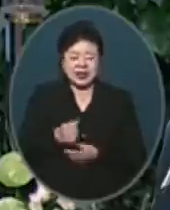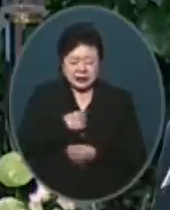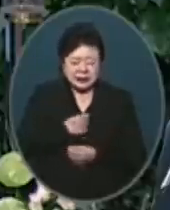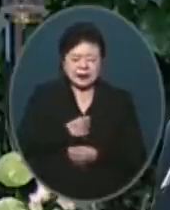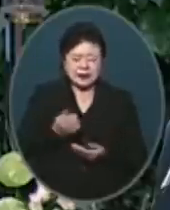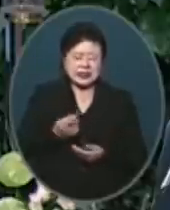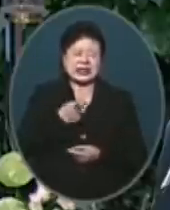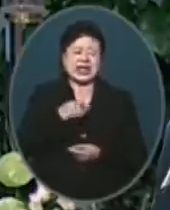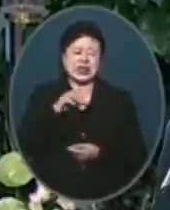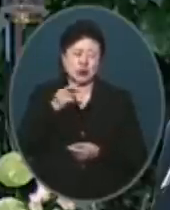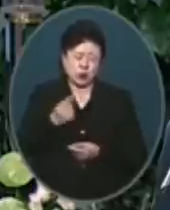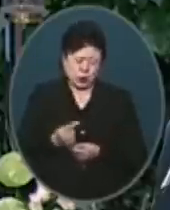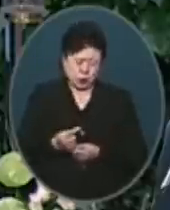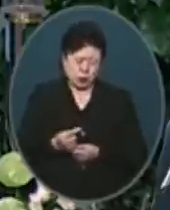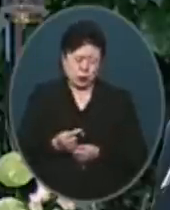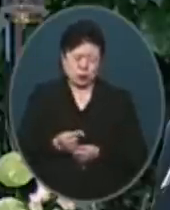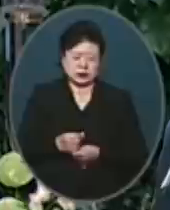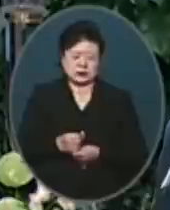답답한 일을 당해도